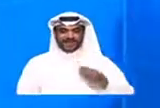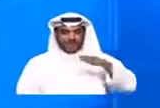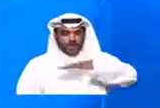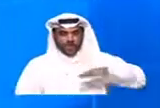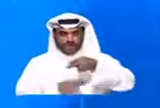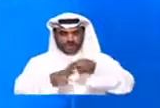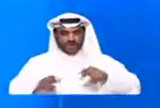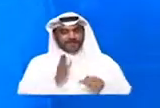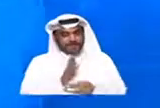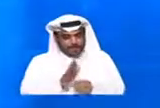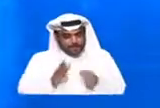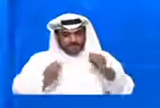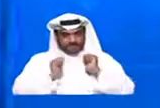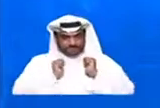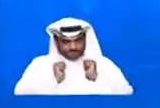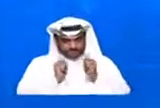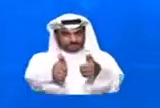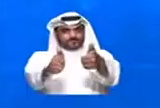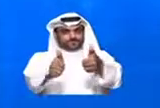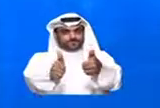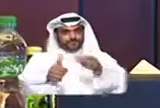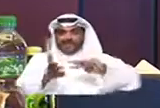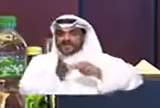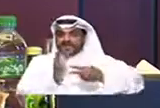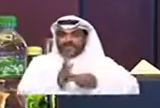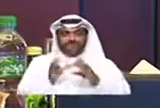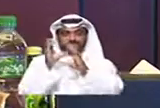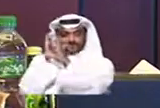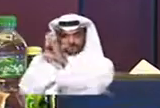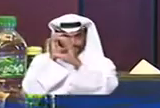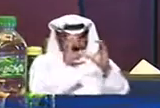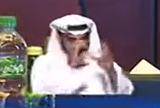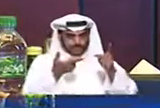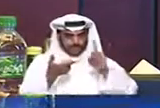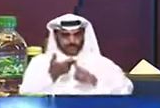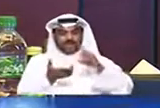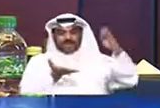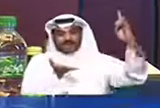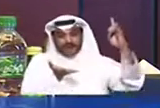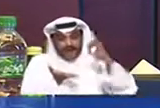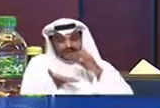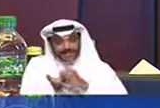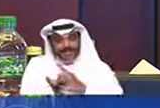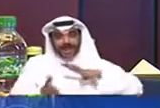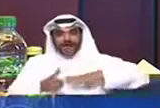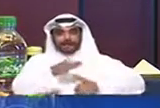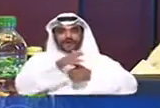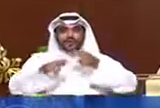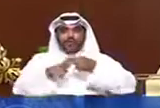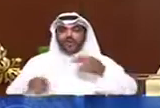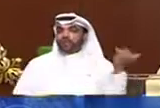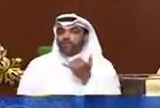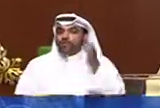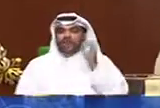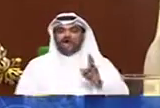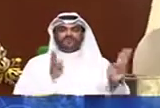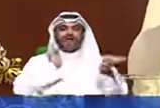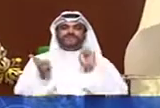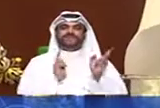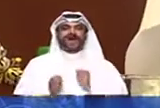بدء الاستعدادات للفعاليات والتغطيات الإعلامية للعودة الميمونة لسمو أمير البلاد الشيخ صباح الأحمد الجابر